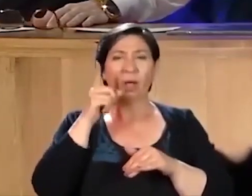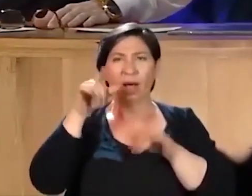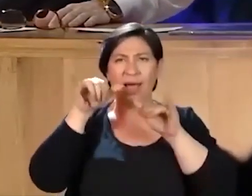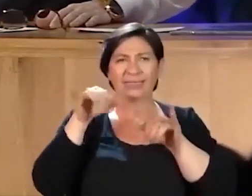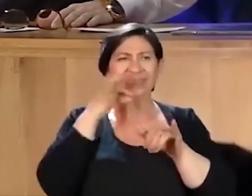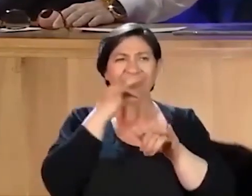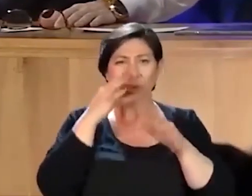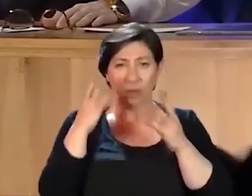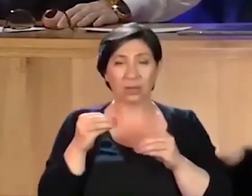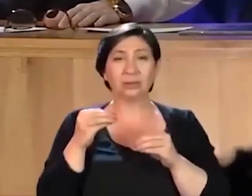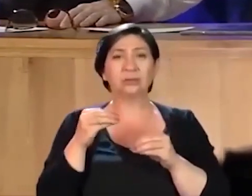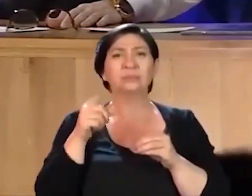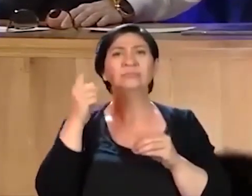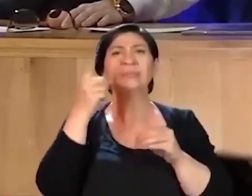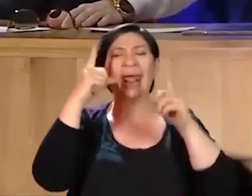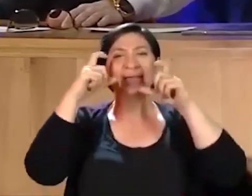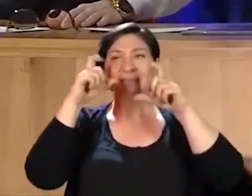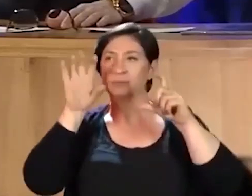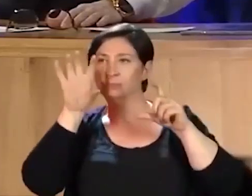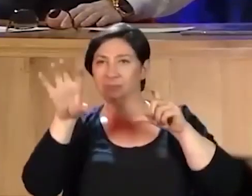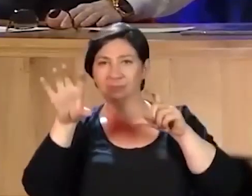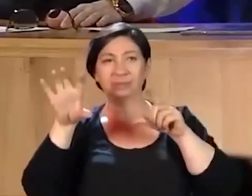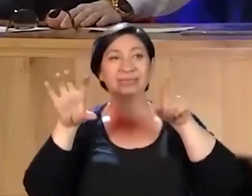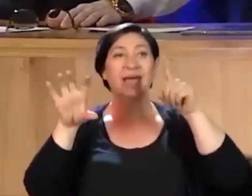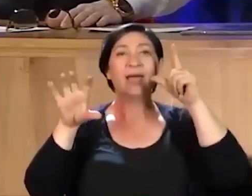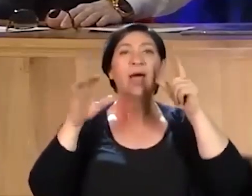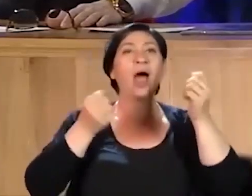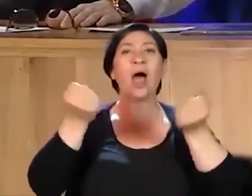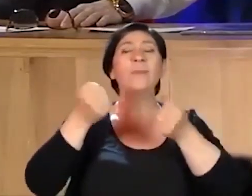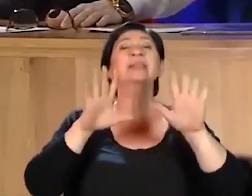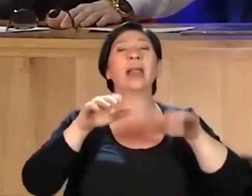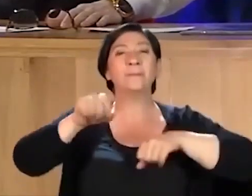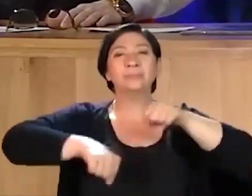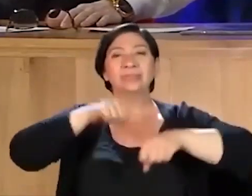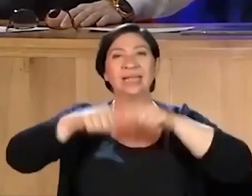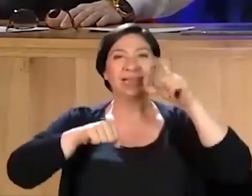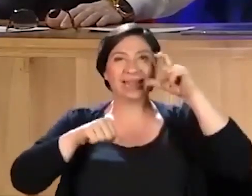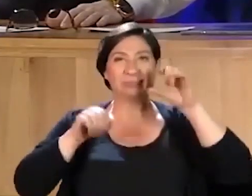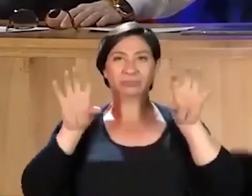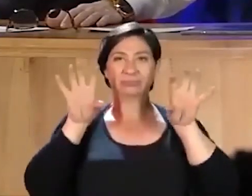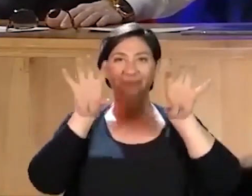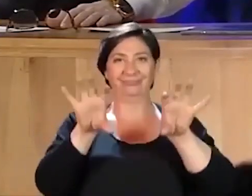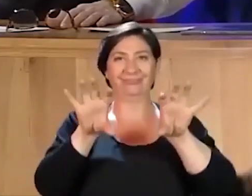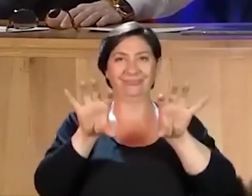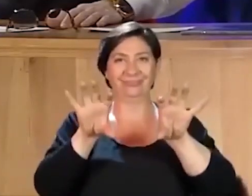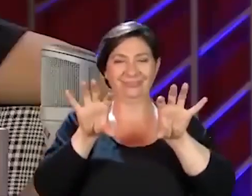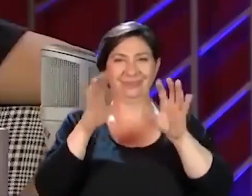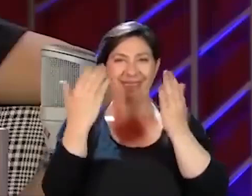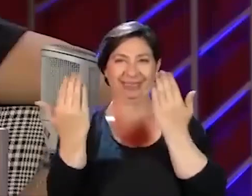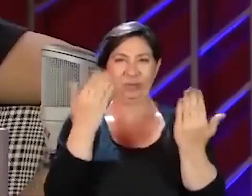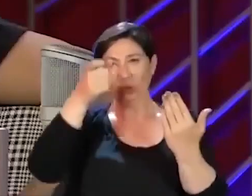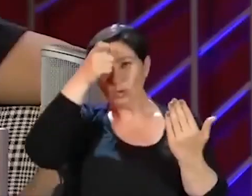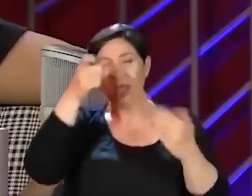mesela bunun bir şeyini koyduk ve seninde arabalarla olan değil bisikletli olan bir pozunu tercih etmiş